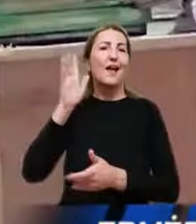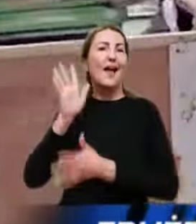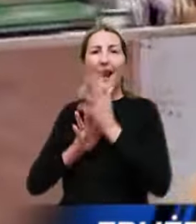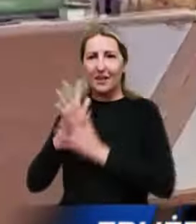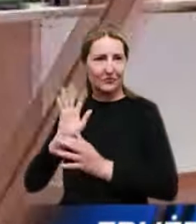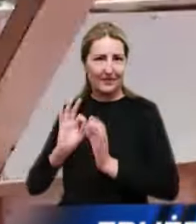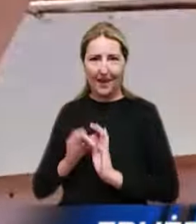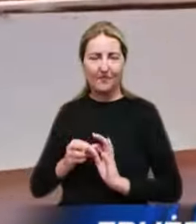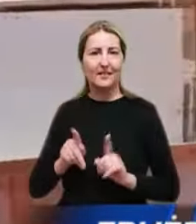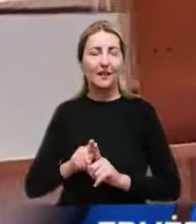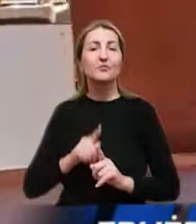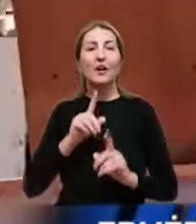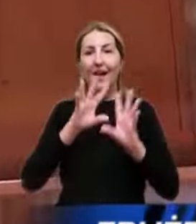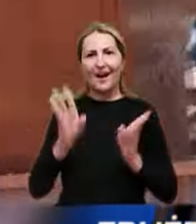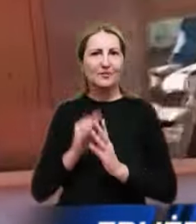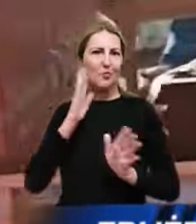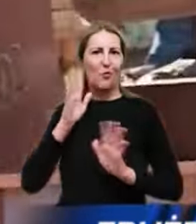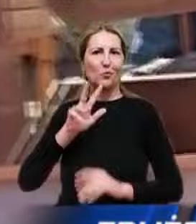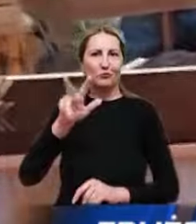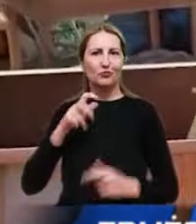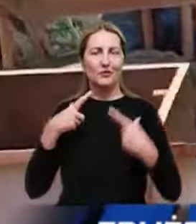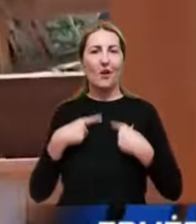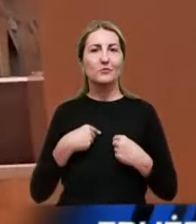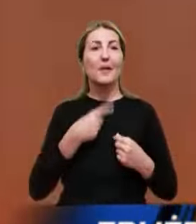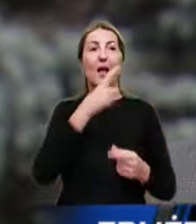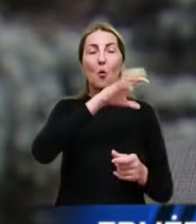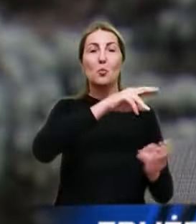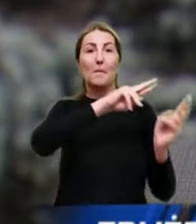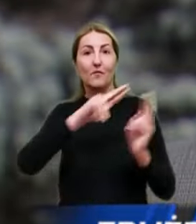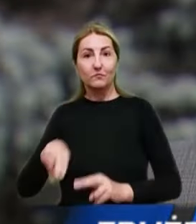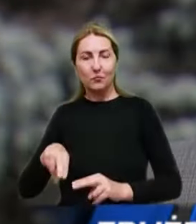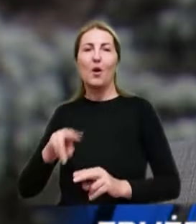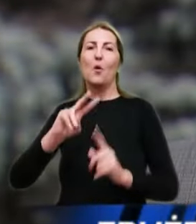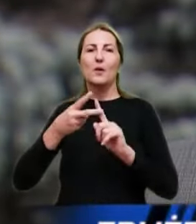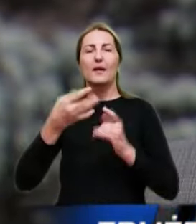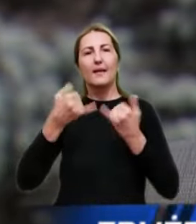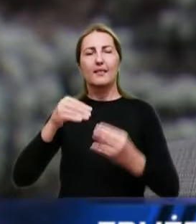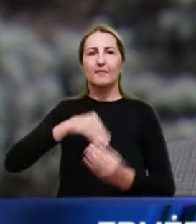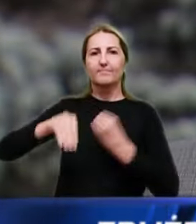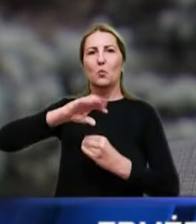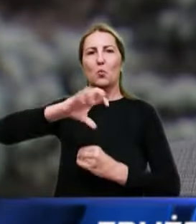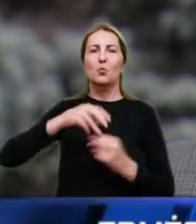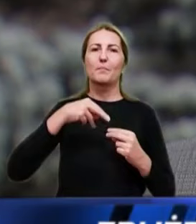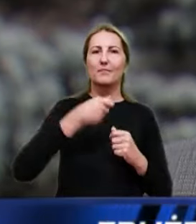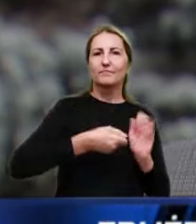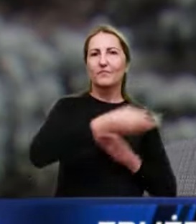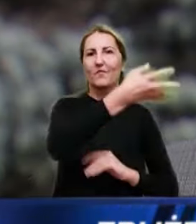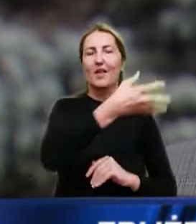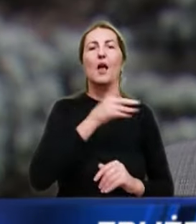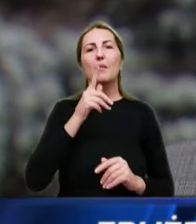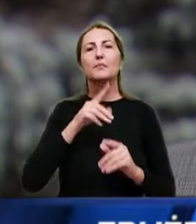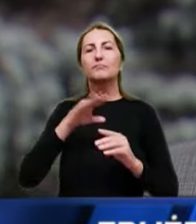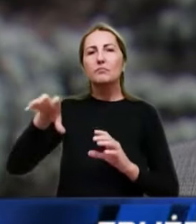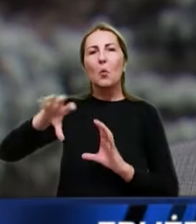sumie około 300 osób. Jedne grupy wrócą, drugie pojadą. Między innymi będą jechały nasi specjaliści od nadzoru budowlanego z całego województwa,